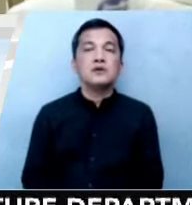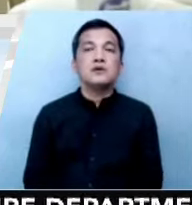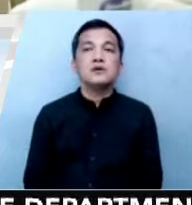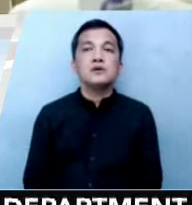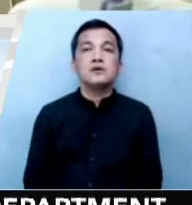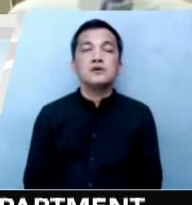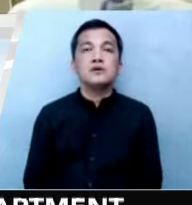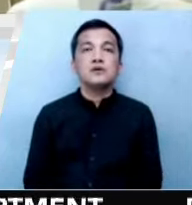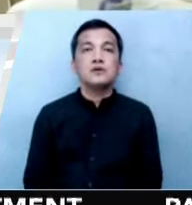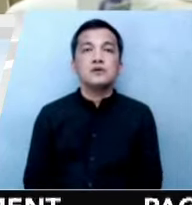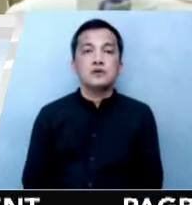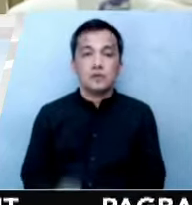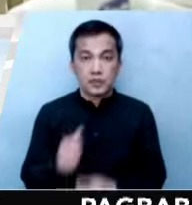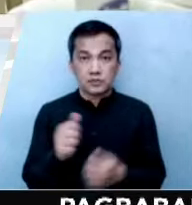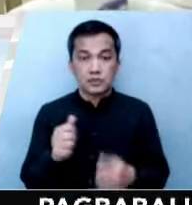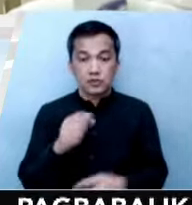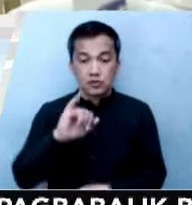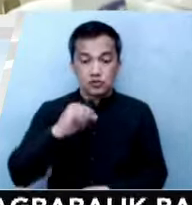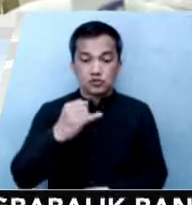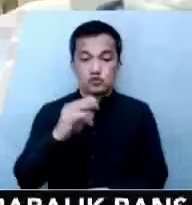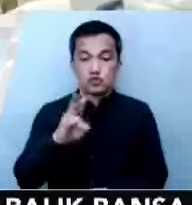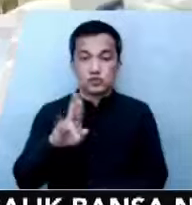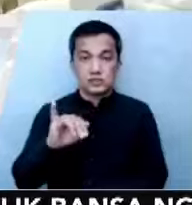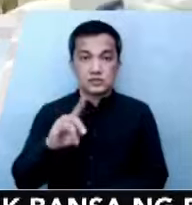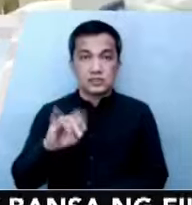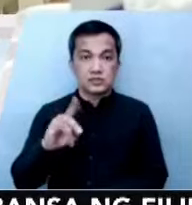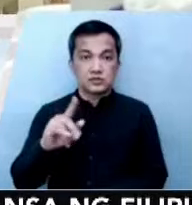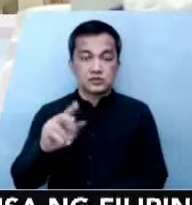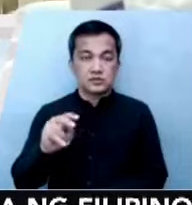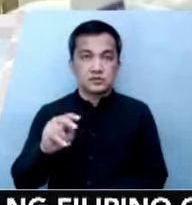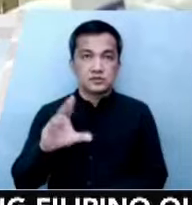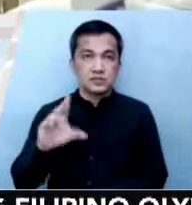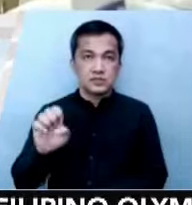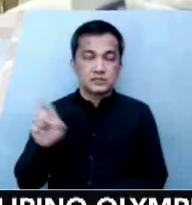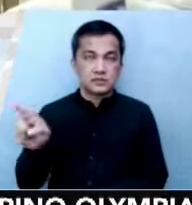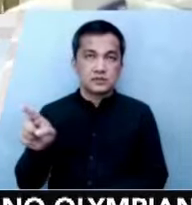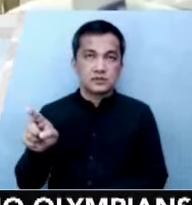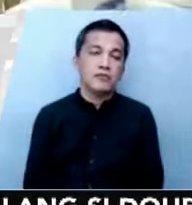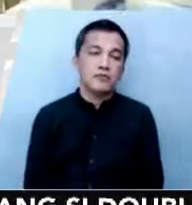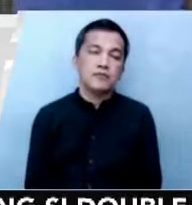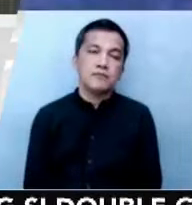May jurisdiction ba ako dito sa kasong in prosecution?